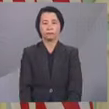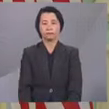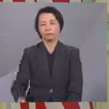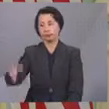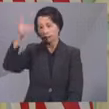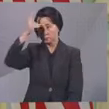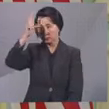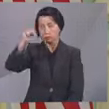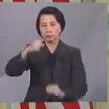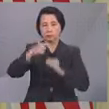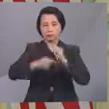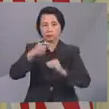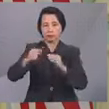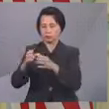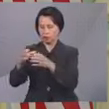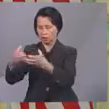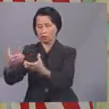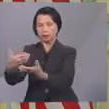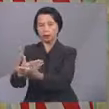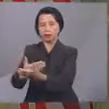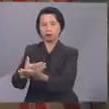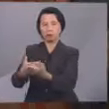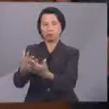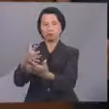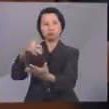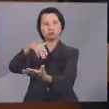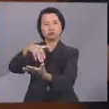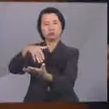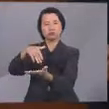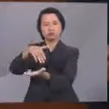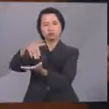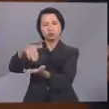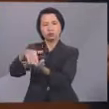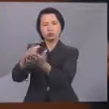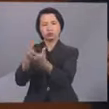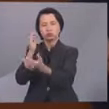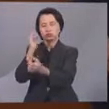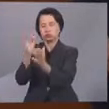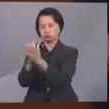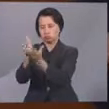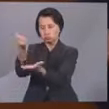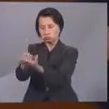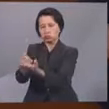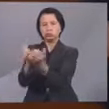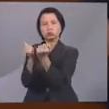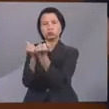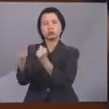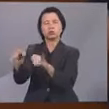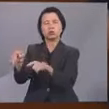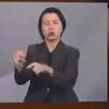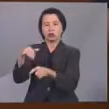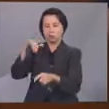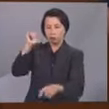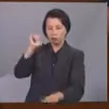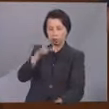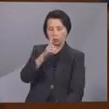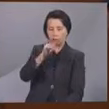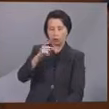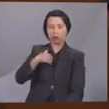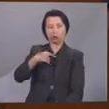Datuk Sri, ini mengenai kluster baharu di Depo Tahanan Imigresen Bukit Jalil. Satu, semalam DG ada mengatakan